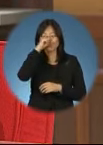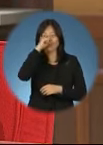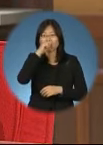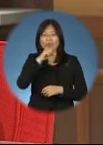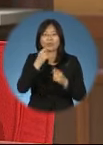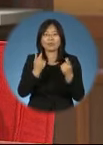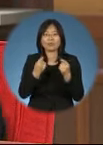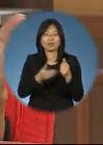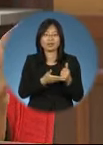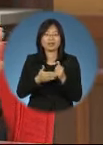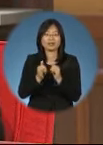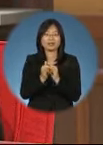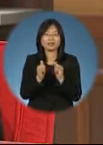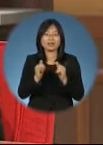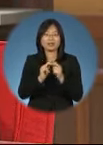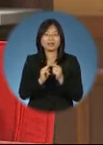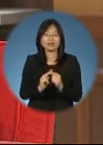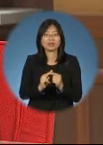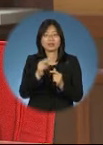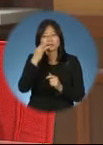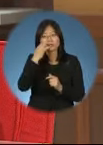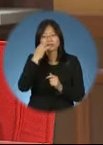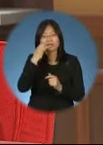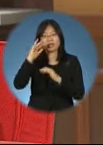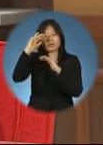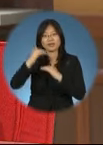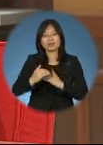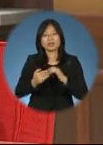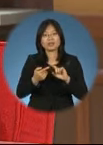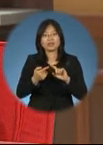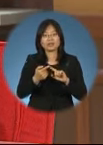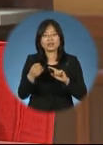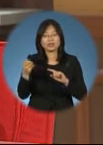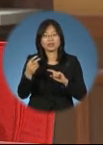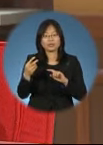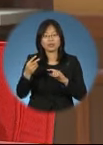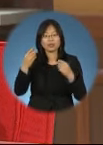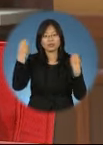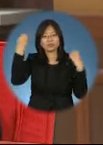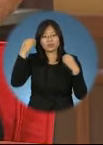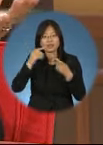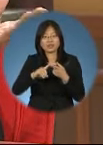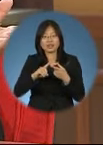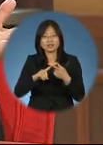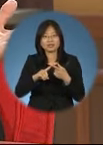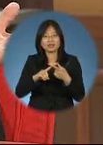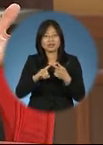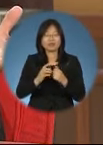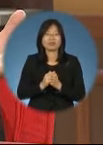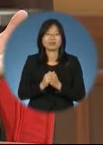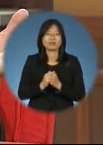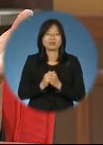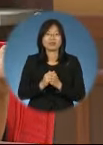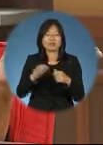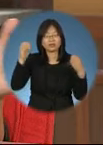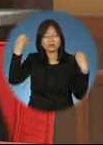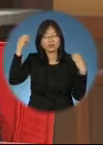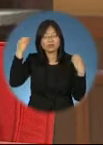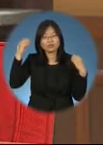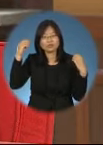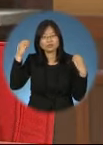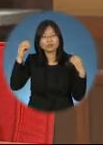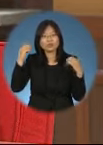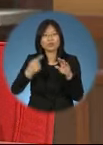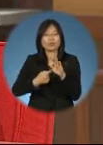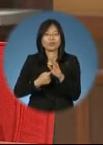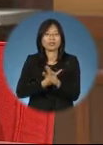좋아하더라고요. 관객과 이제 궁금했던 점. 뭐 작품에 대해서나 또 작품